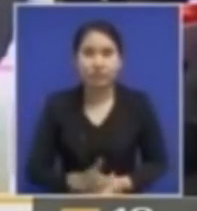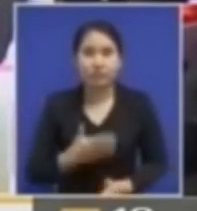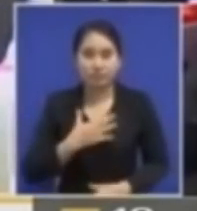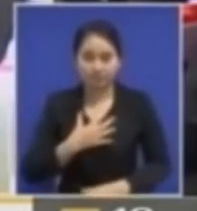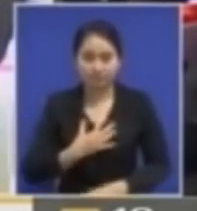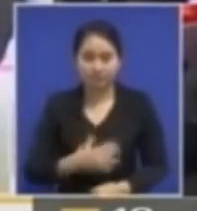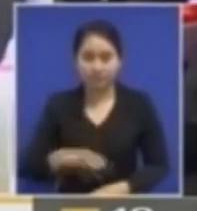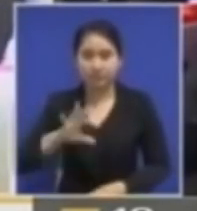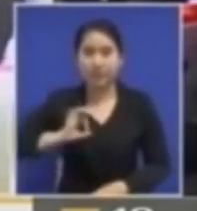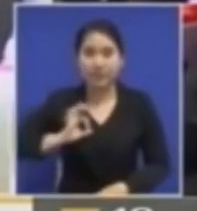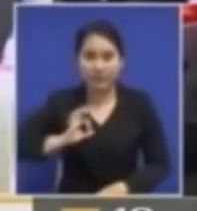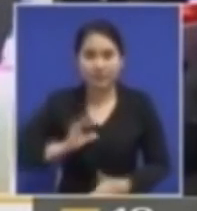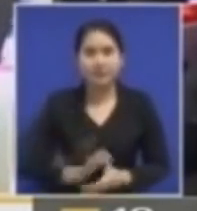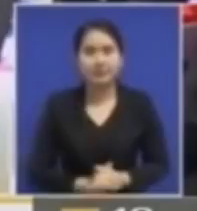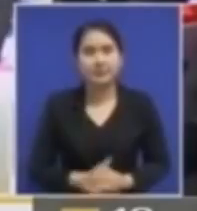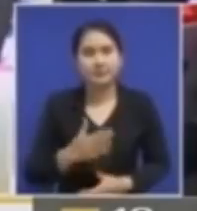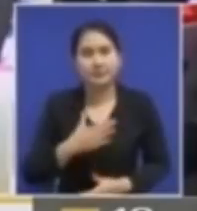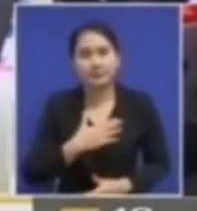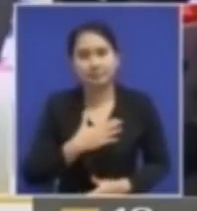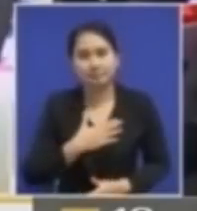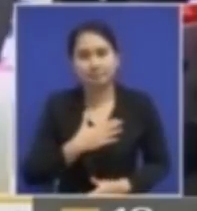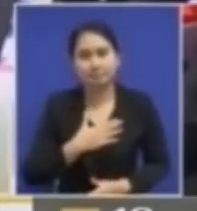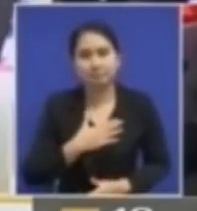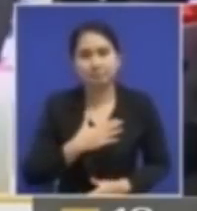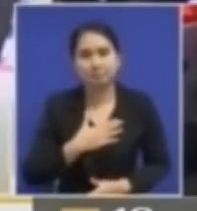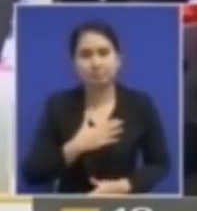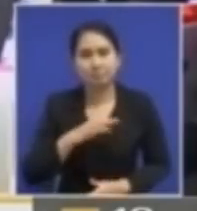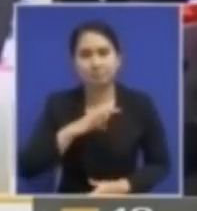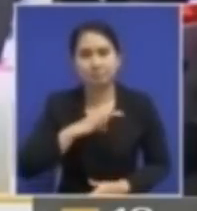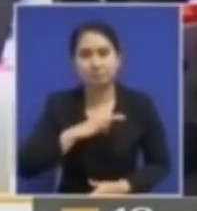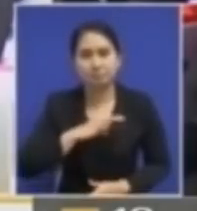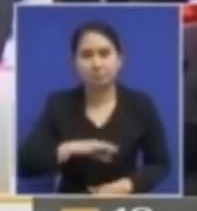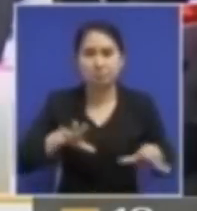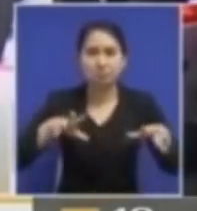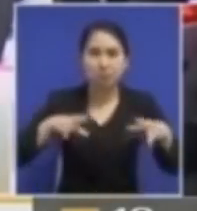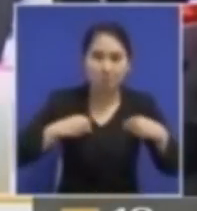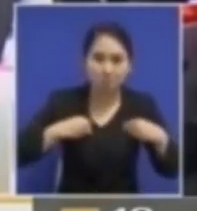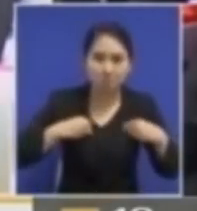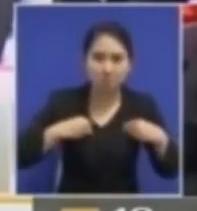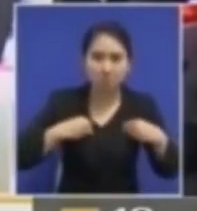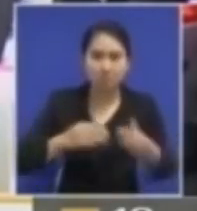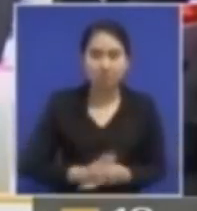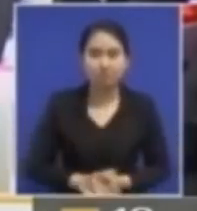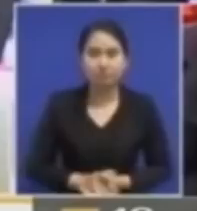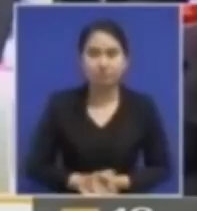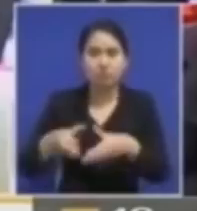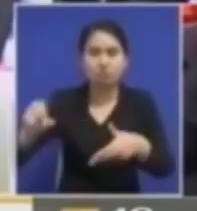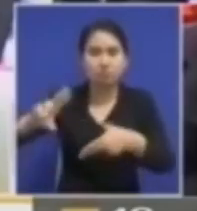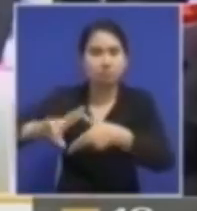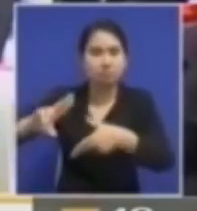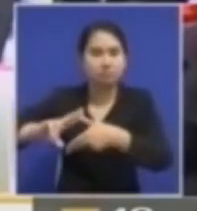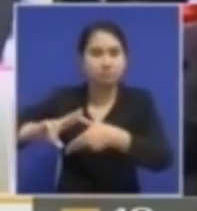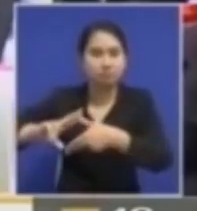ยผมไม่สามารถจะให้ความเห็นชอบบุคคลที่เสนอโดยพรรคพลังประชารัฐ